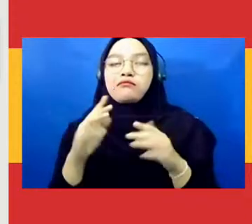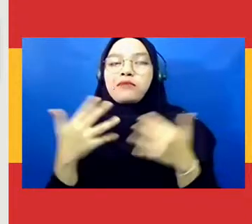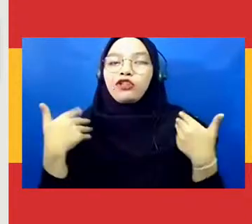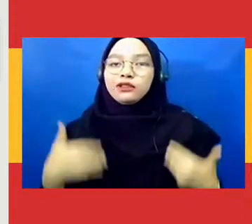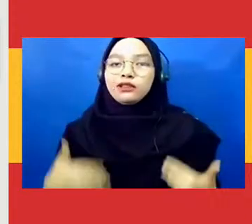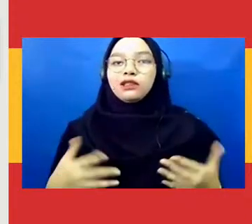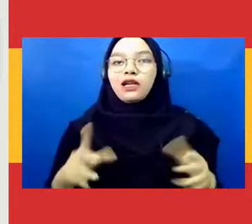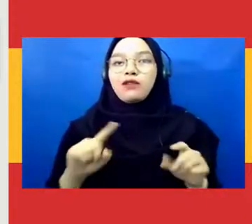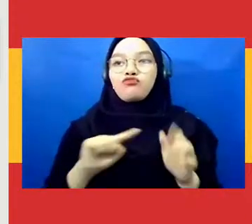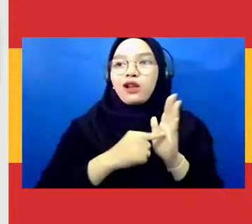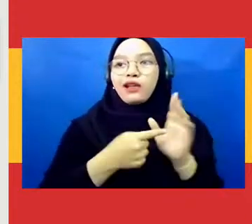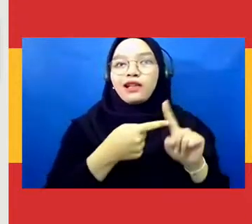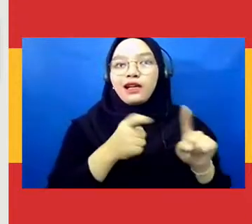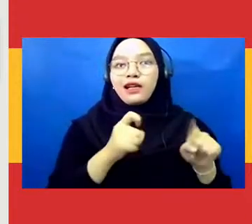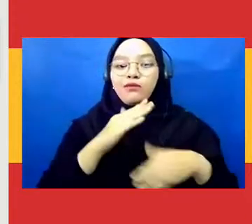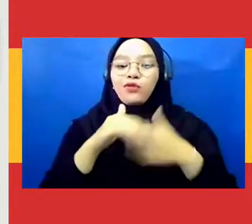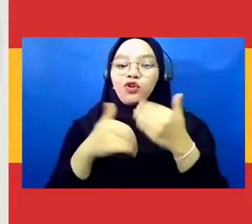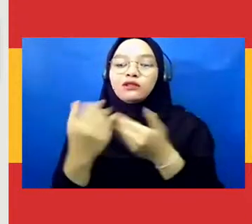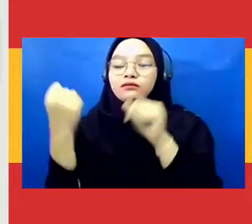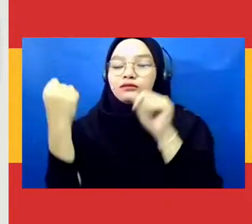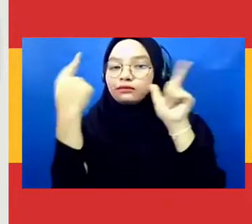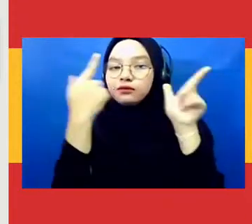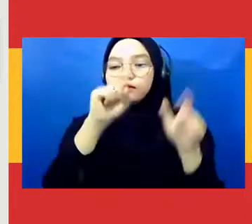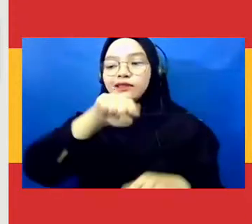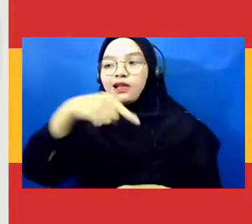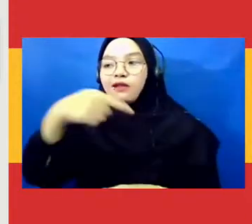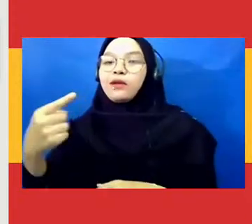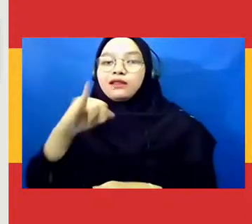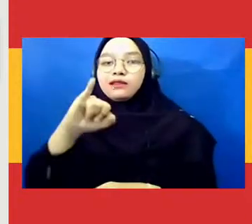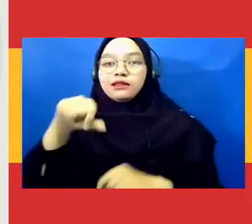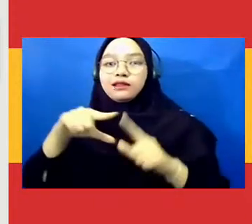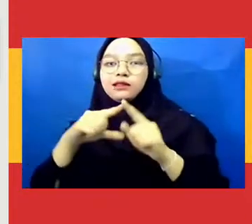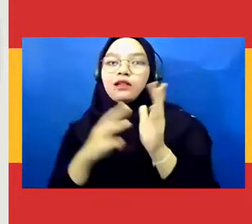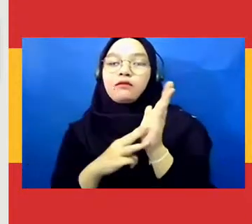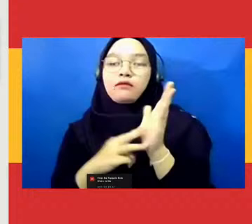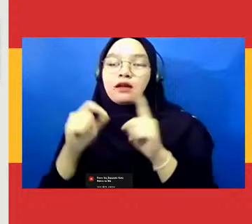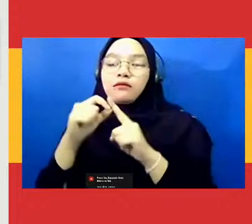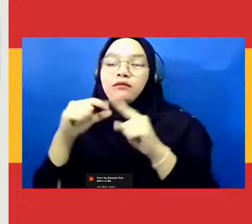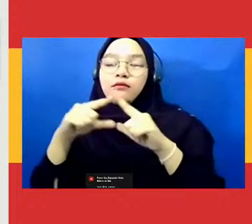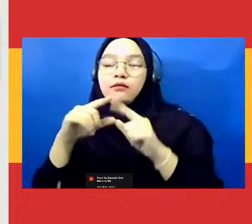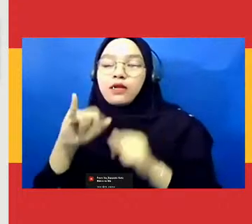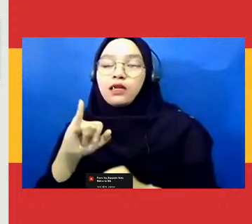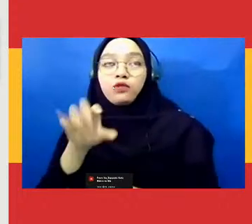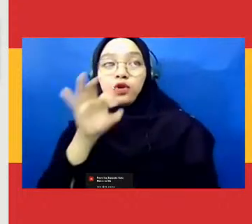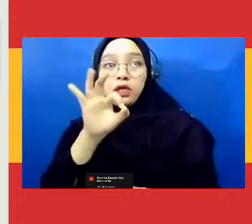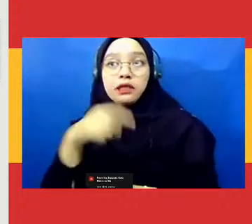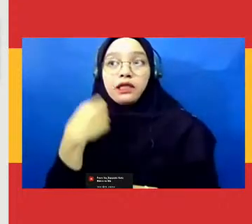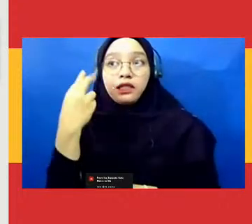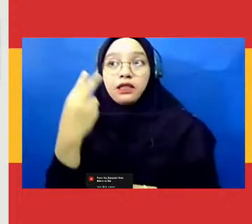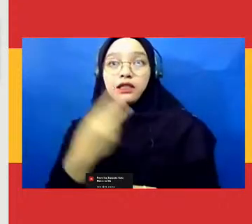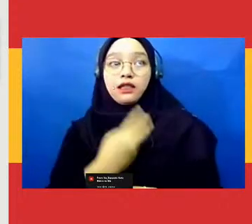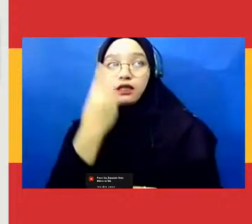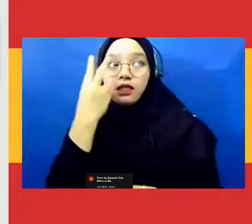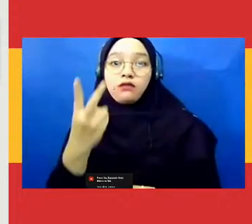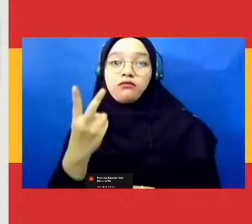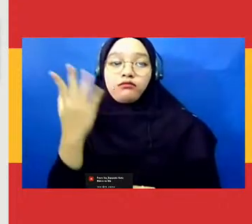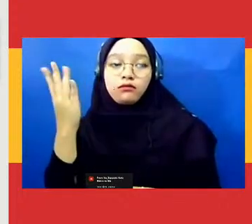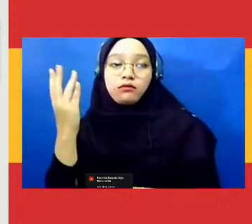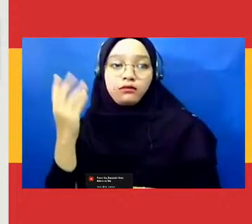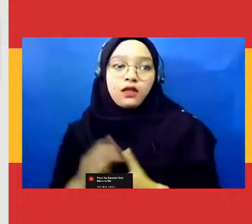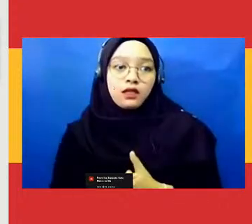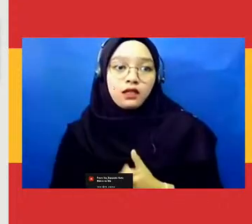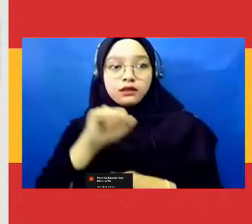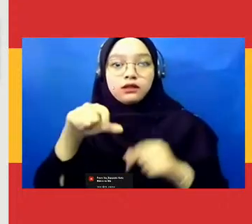konsepsi. Nah itu masuk langsung ke jamapai. Kita lihat jamapainya sekarang. Jadi jamapai itu adalah satu